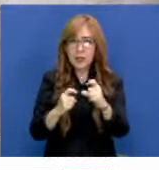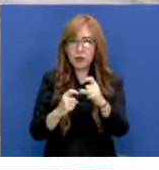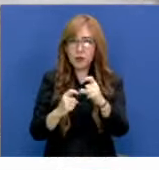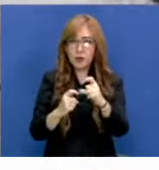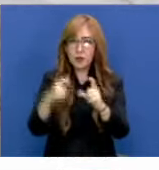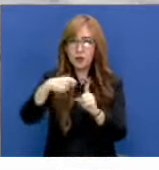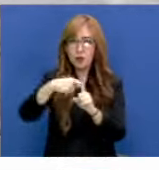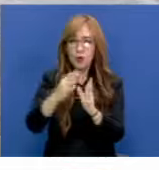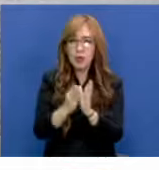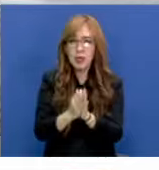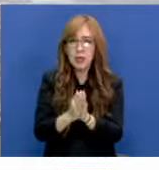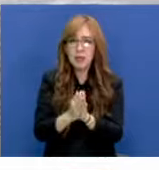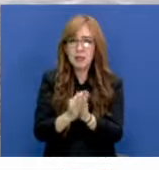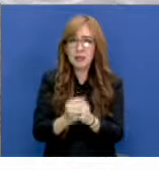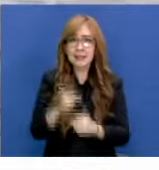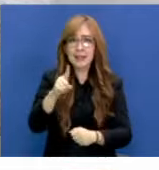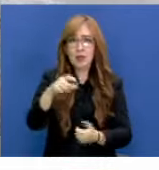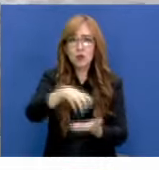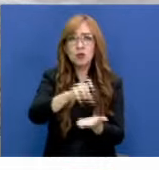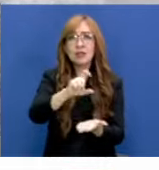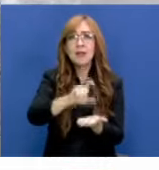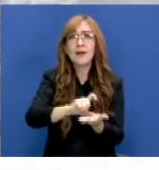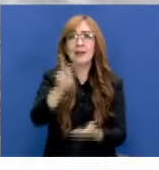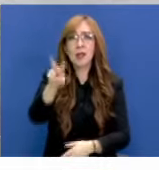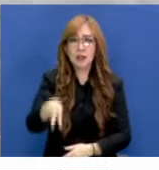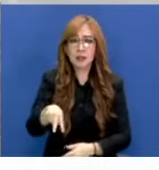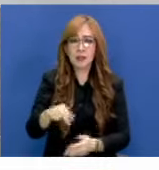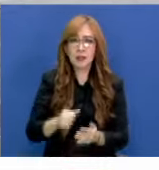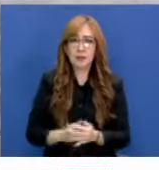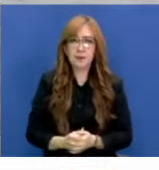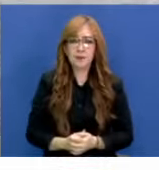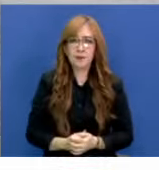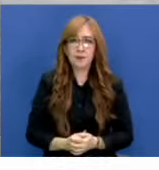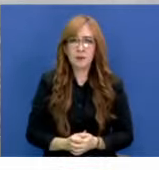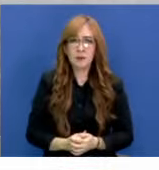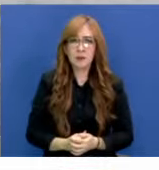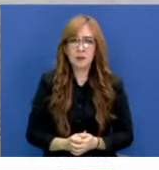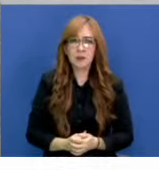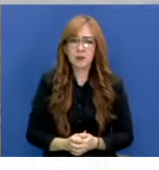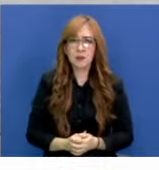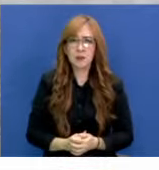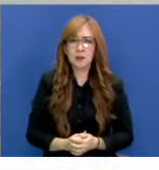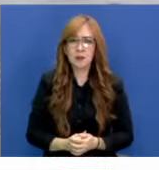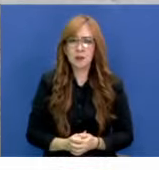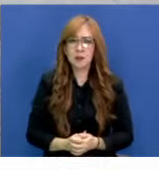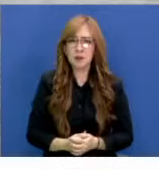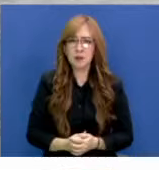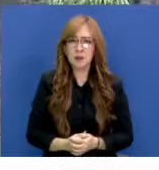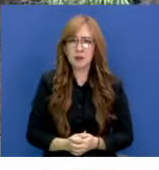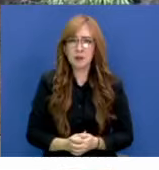Kecamatan Pasiran juga Kecamatan Kota Lumajang. Bisa saya gambarkan untuk dampak yang terjadi di Kecamatan Candipuro